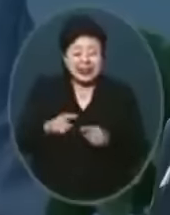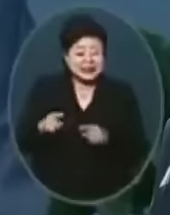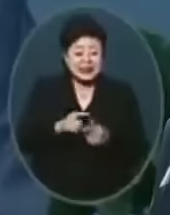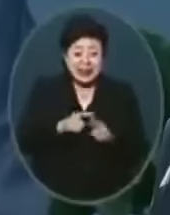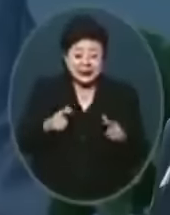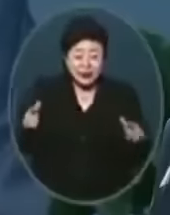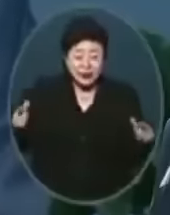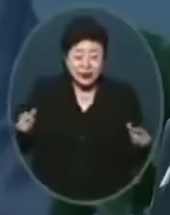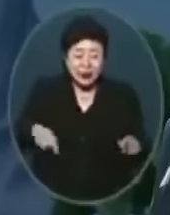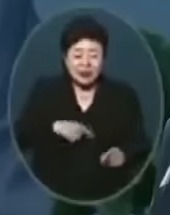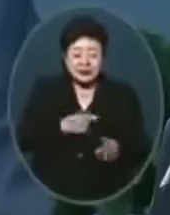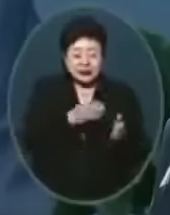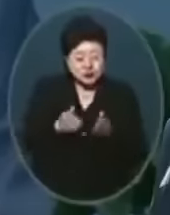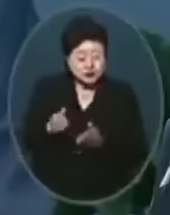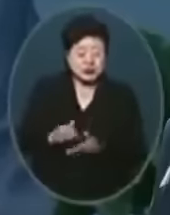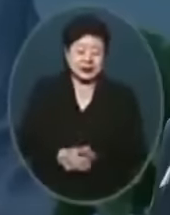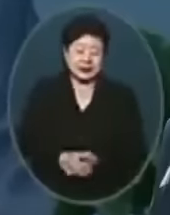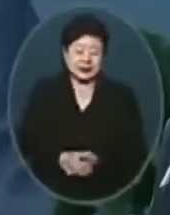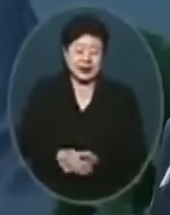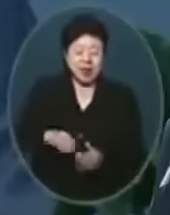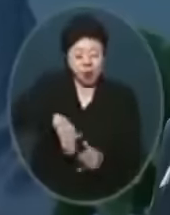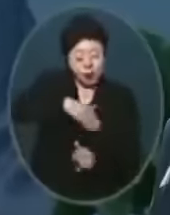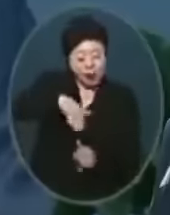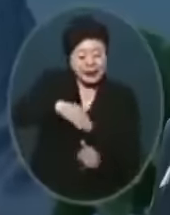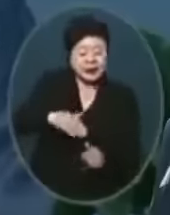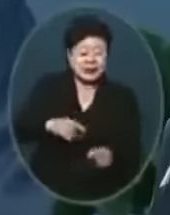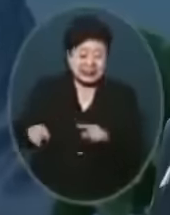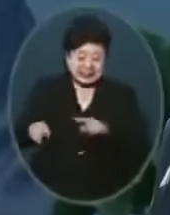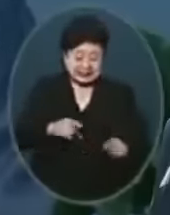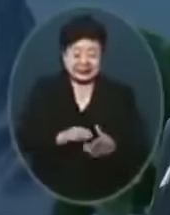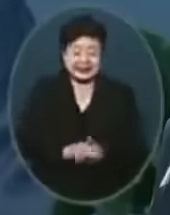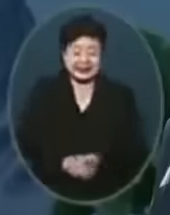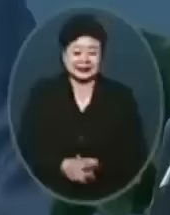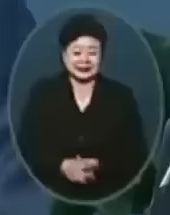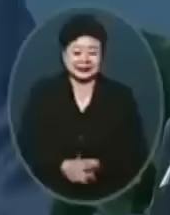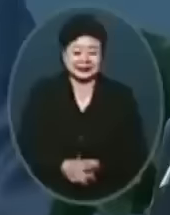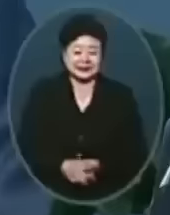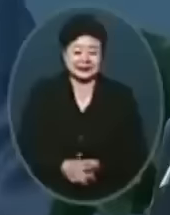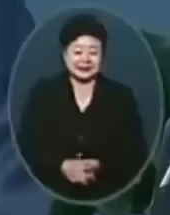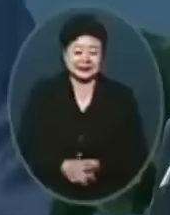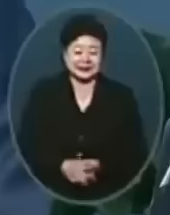아니라 자기 주변의 환경을 다스리는 것입니다.